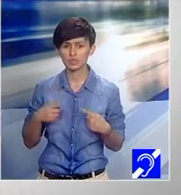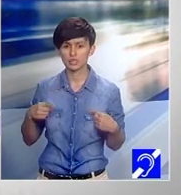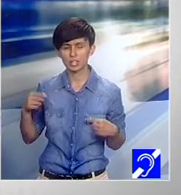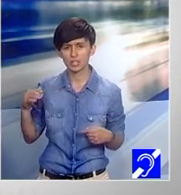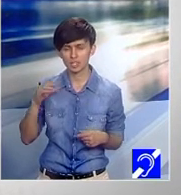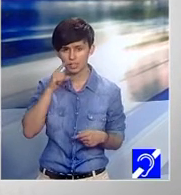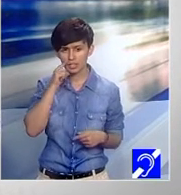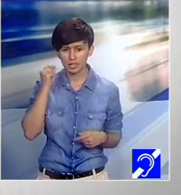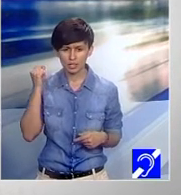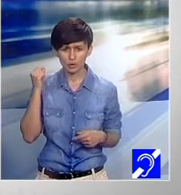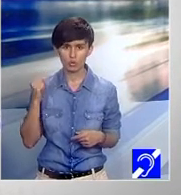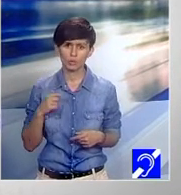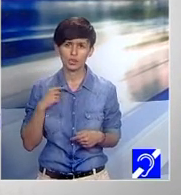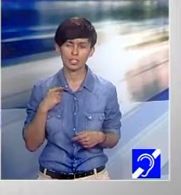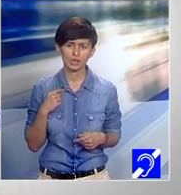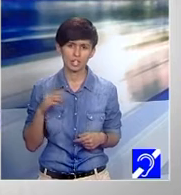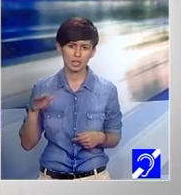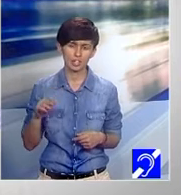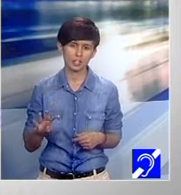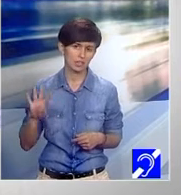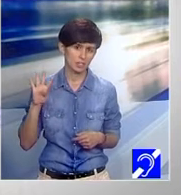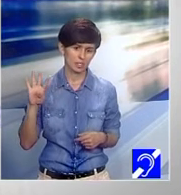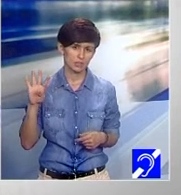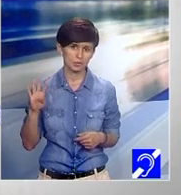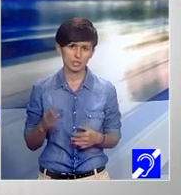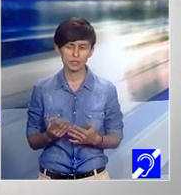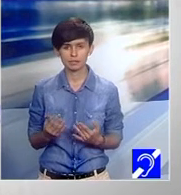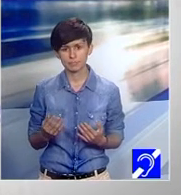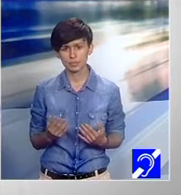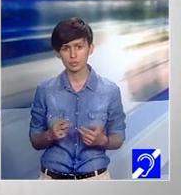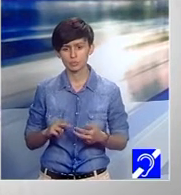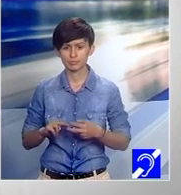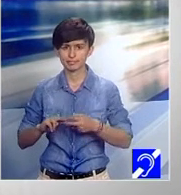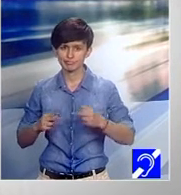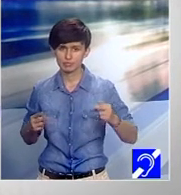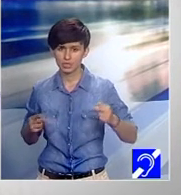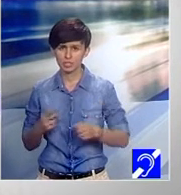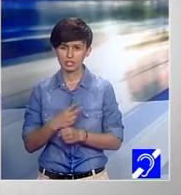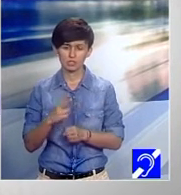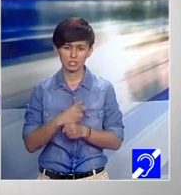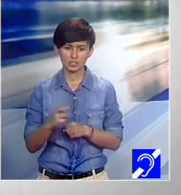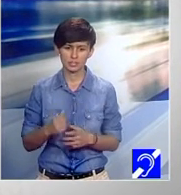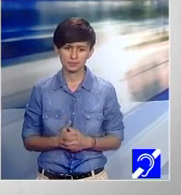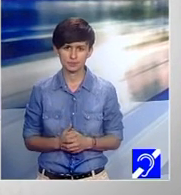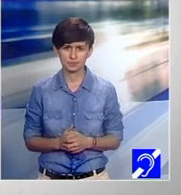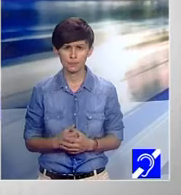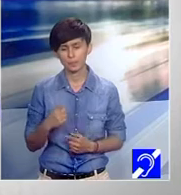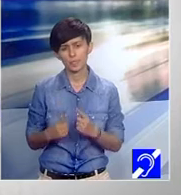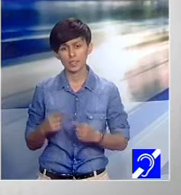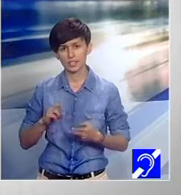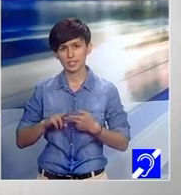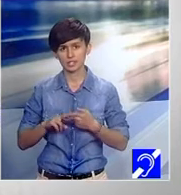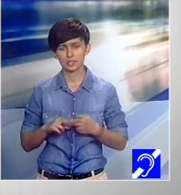din omul de pe stradă, este purtătorul a 4-5 defecte genetice. Dacă întâlnește cu frecvență de